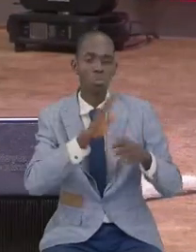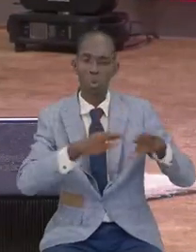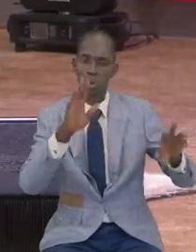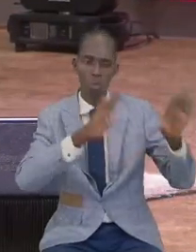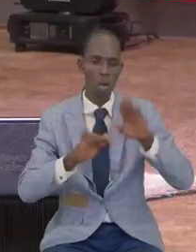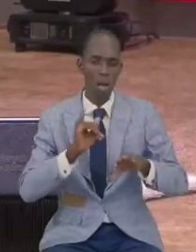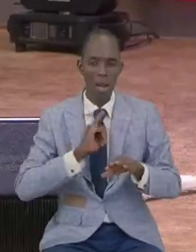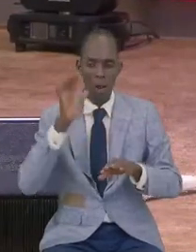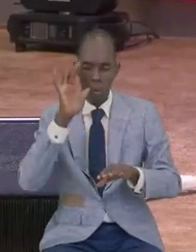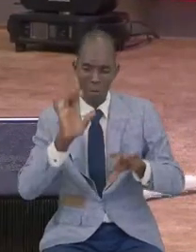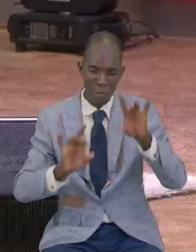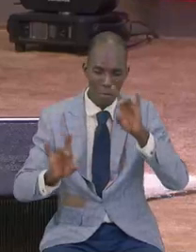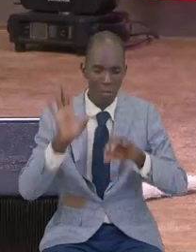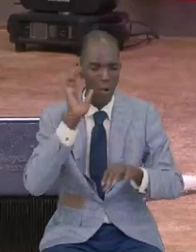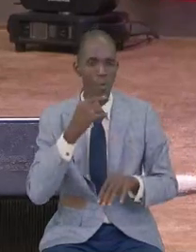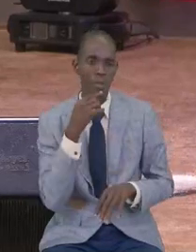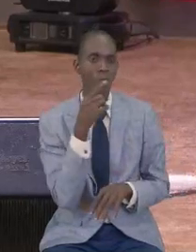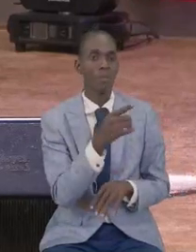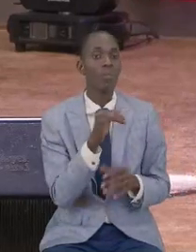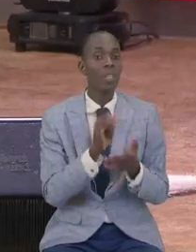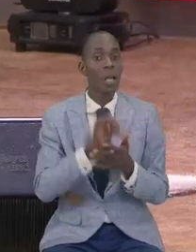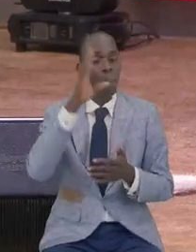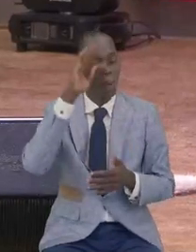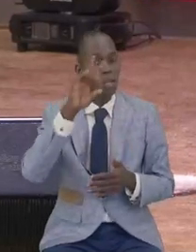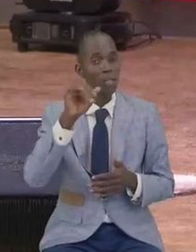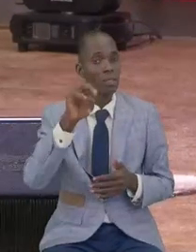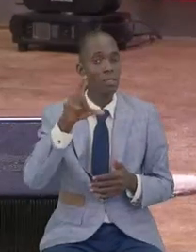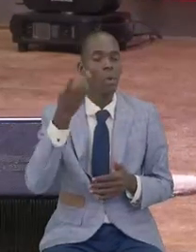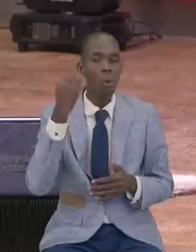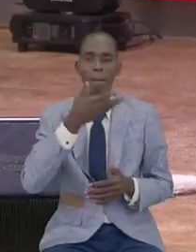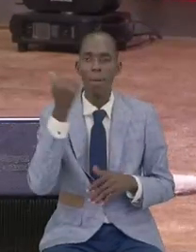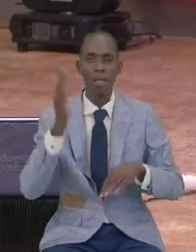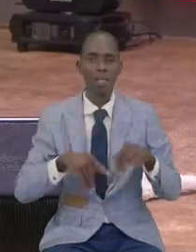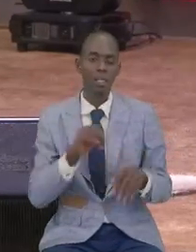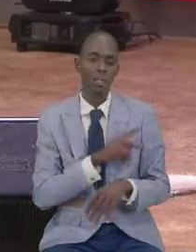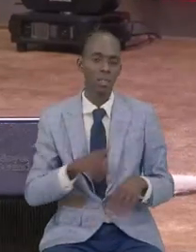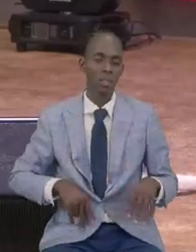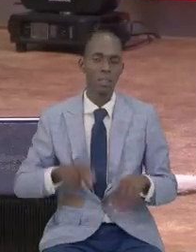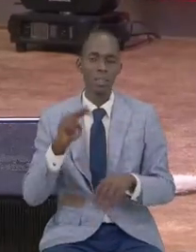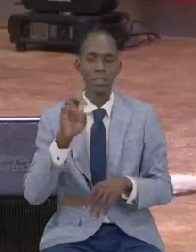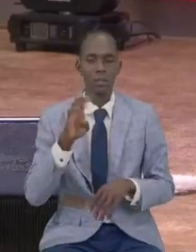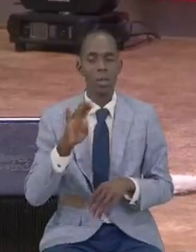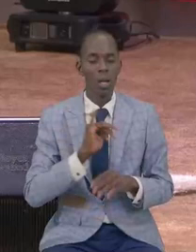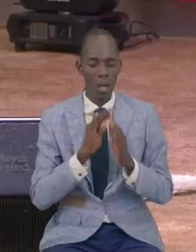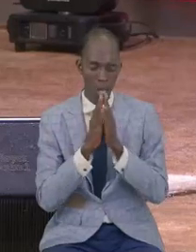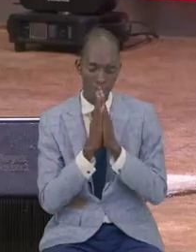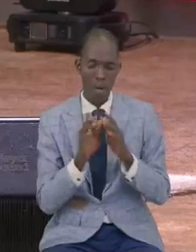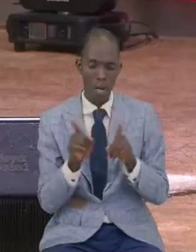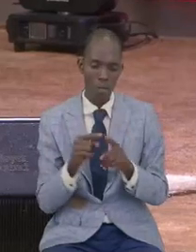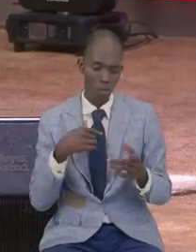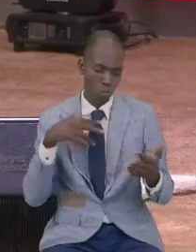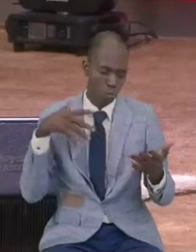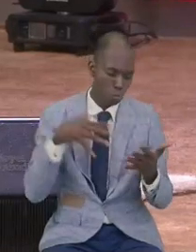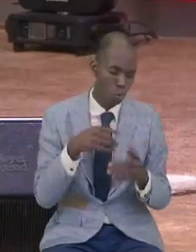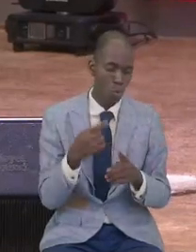tout. L'homme là était meilleur que Nebuchadnezzar lui-même. Et je prie que comme nous lisons la parole de Dieu, comme